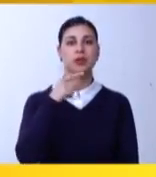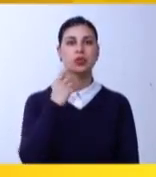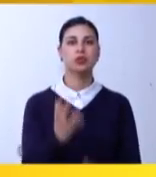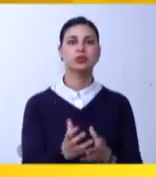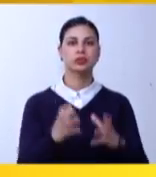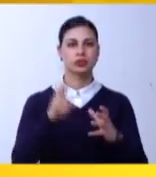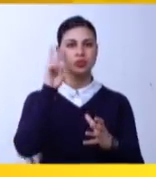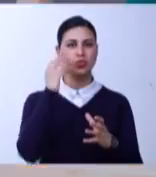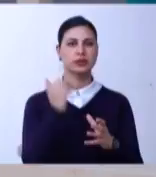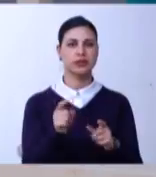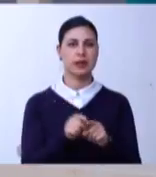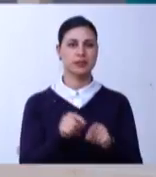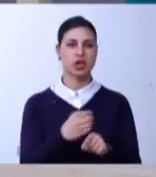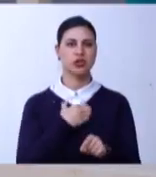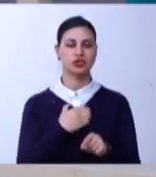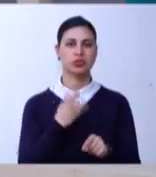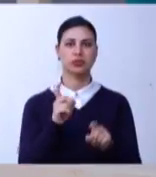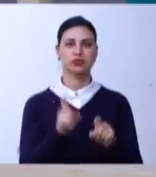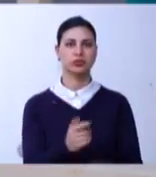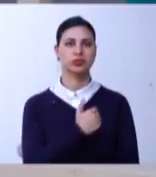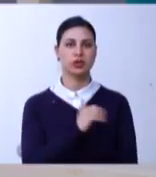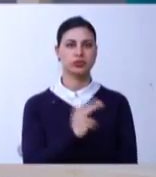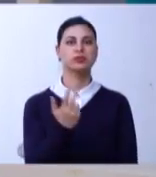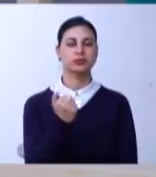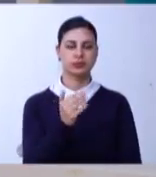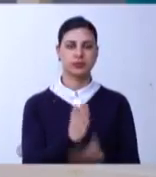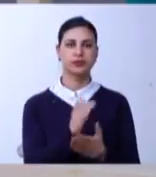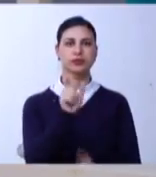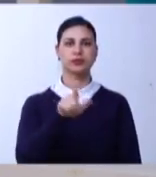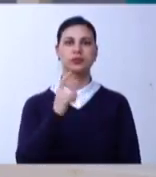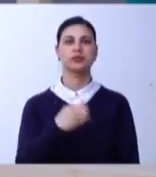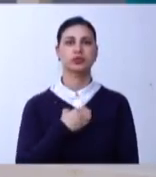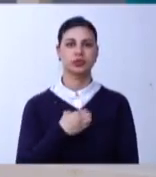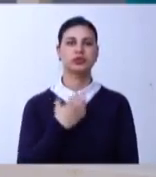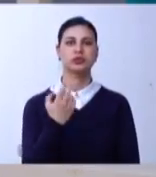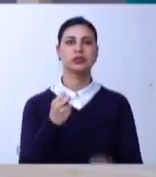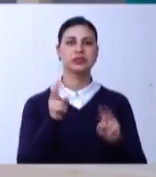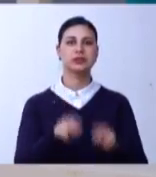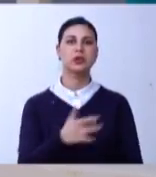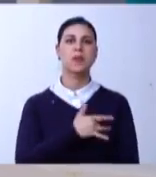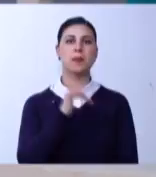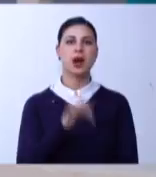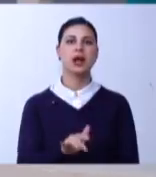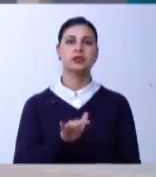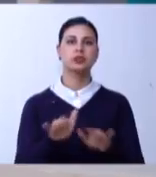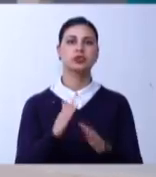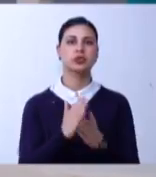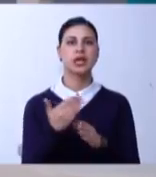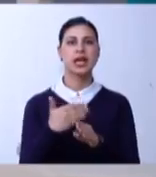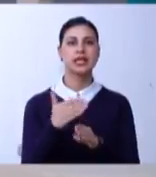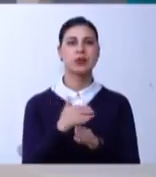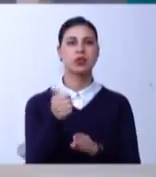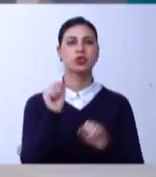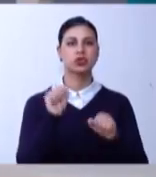ქოთნის შიშზე, ქოთნის შიში ძალიან ხშირია და არსებობს ესეთი მკაცრად გაწერილი პროცედურები, ეტაპები,